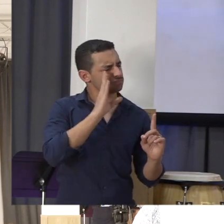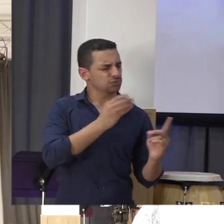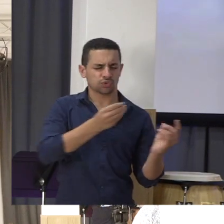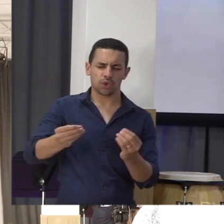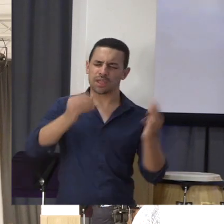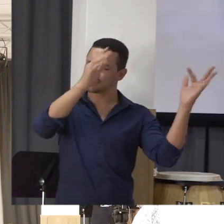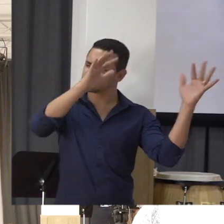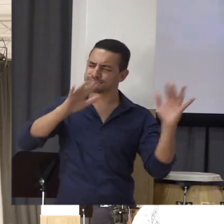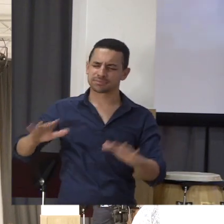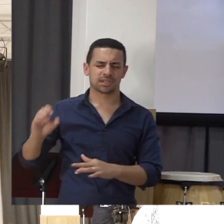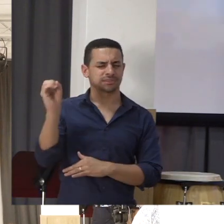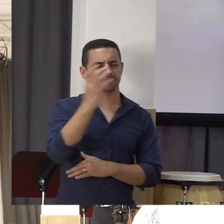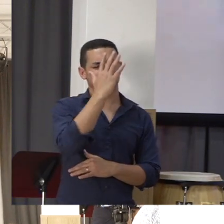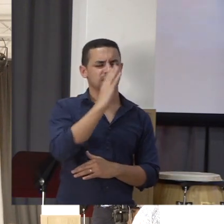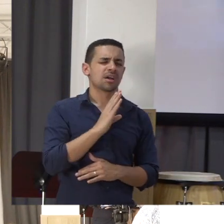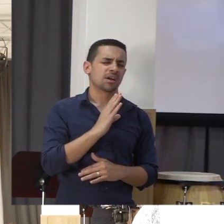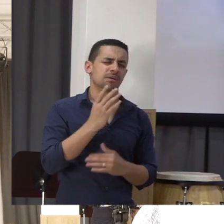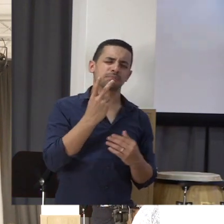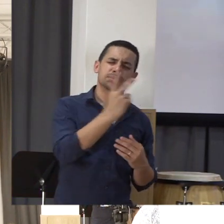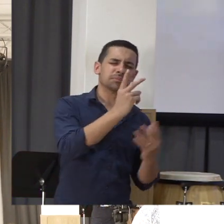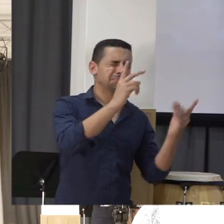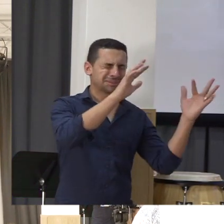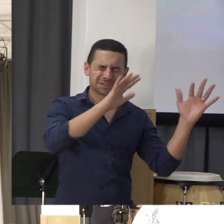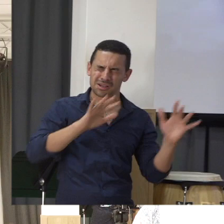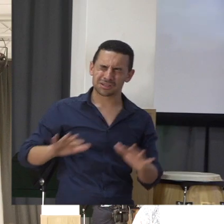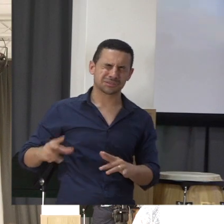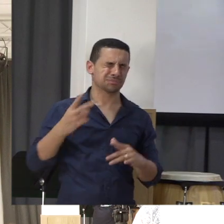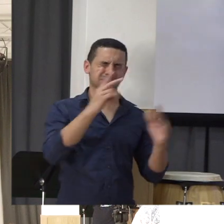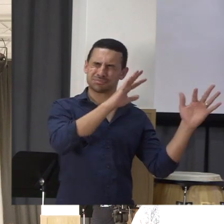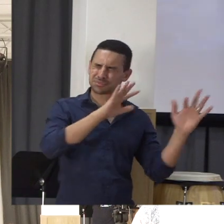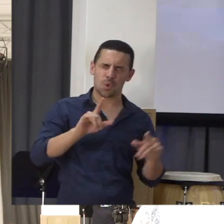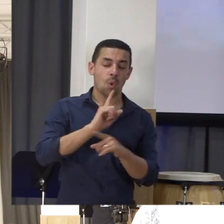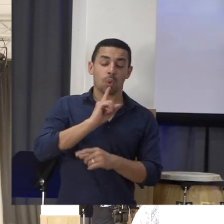de ton esprit, de ta présence, de ton